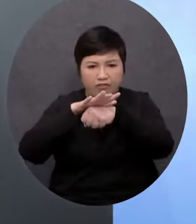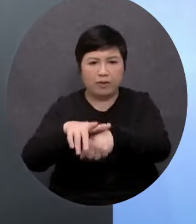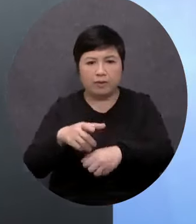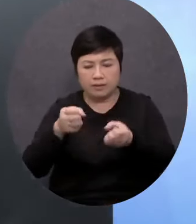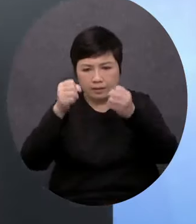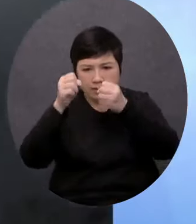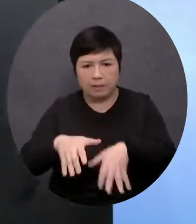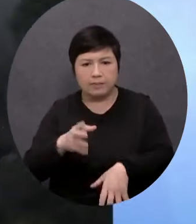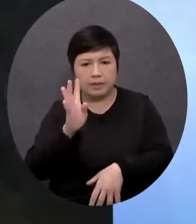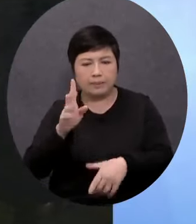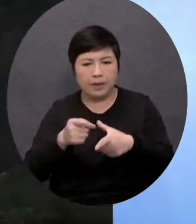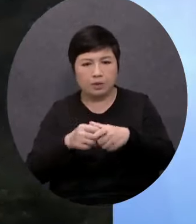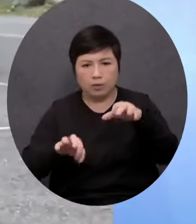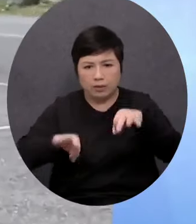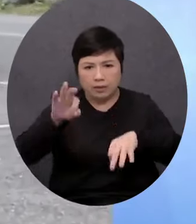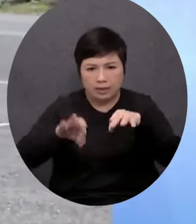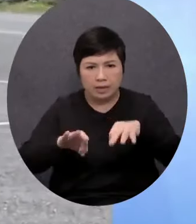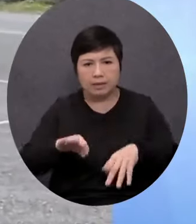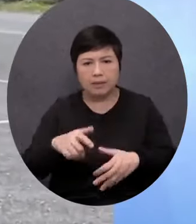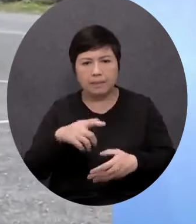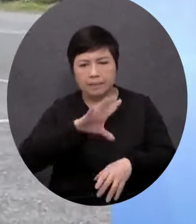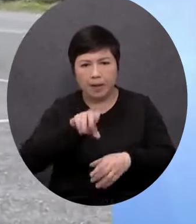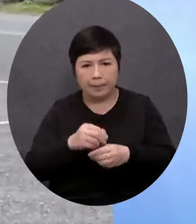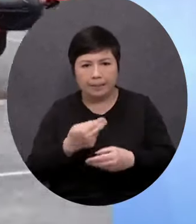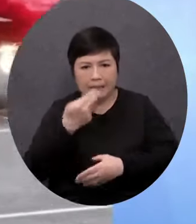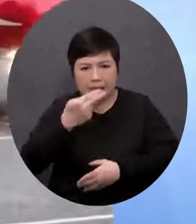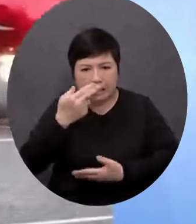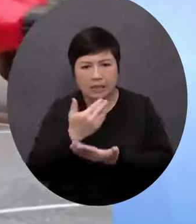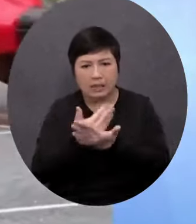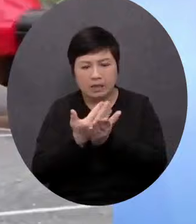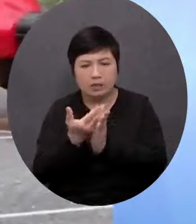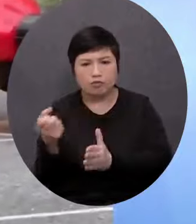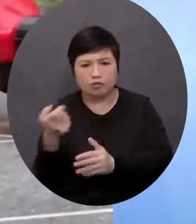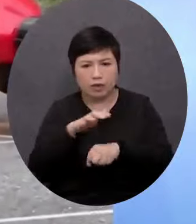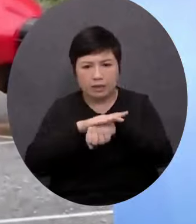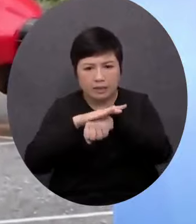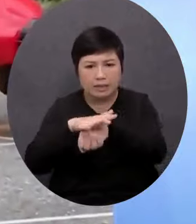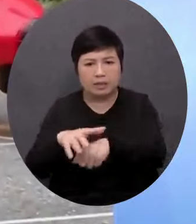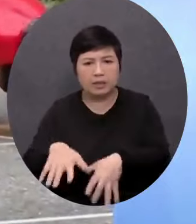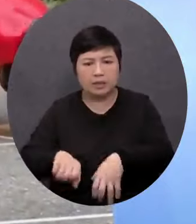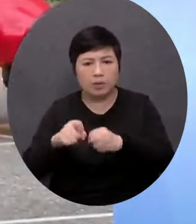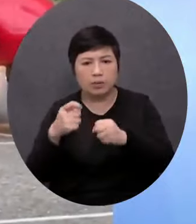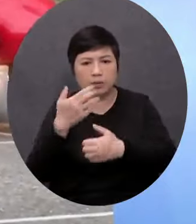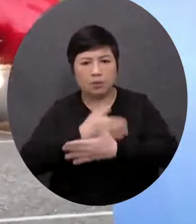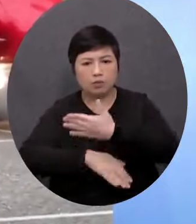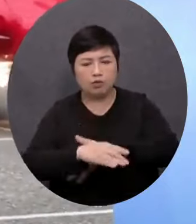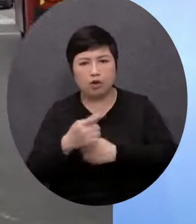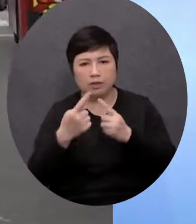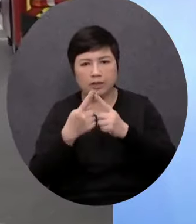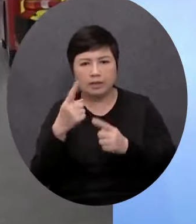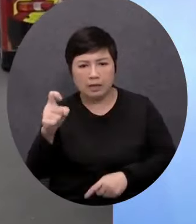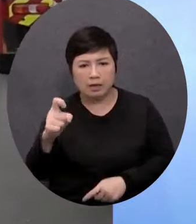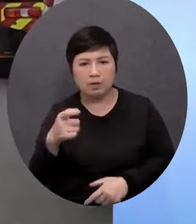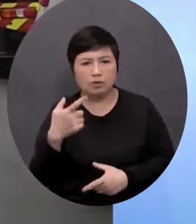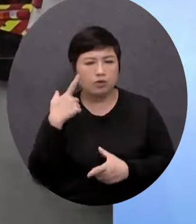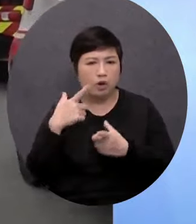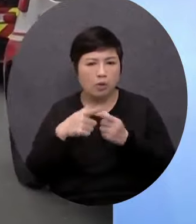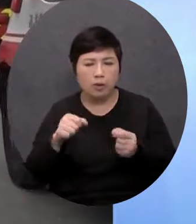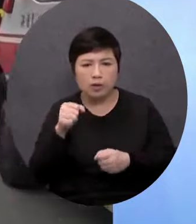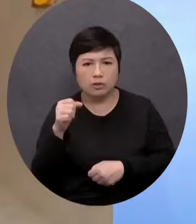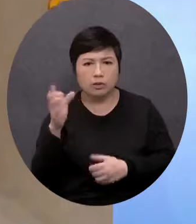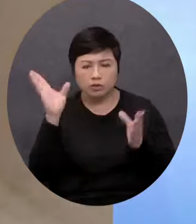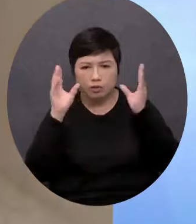400公斤物资，包括面条等，之后又用直升机救走9名伤者，台湾传媒报道包括一名港